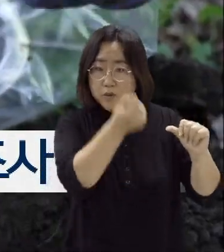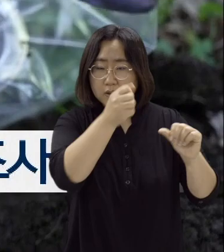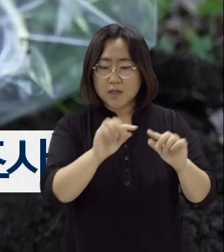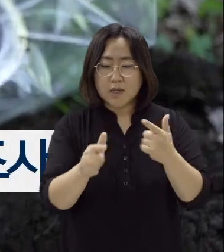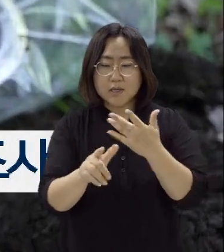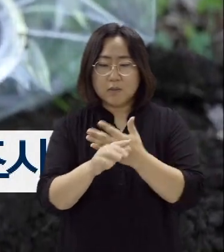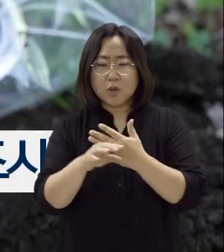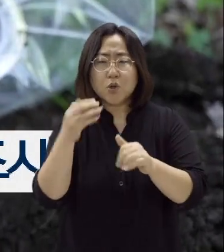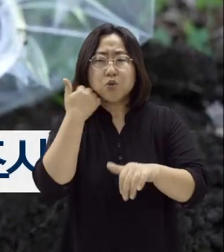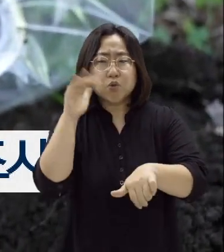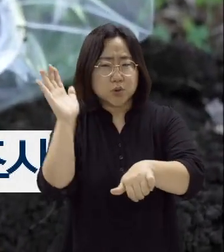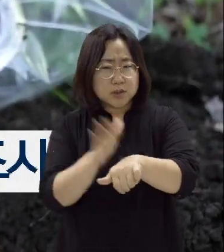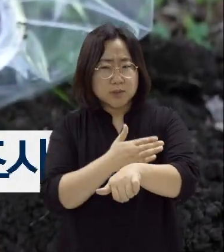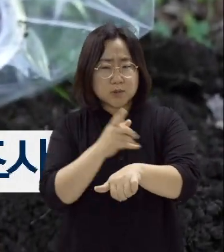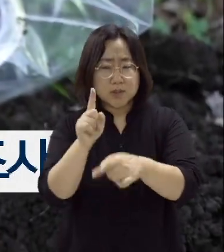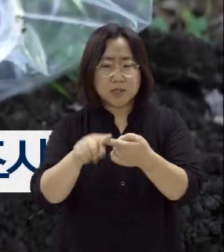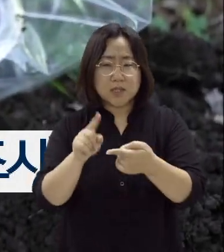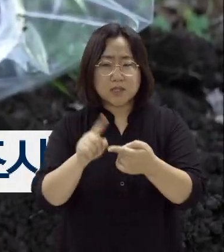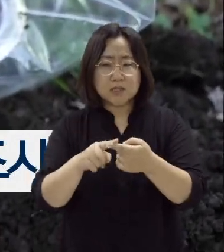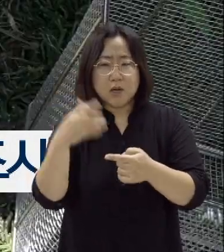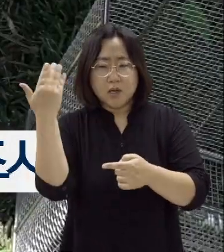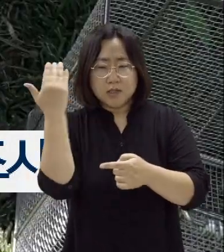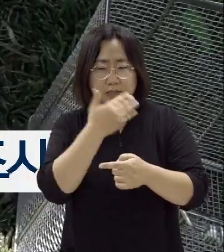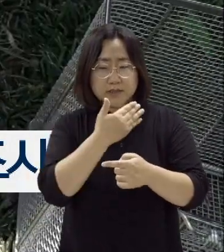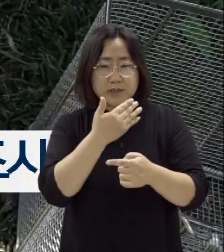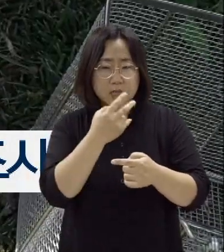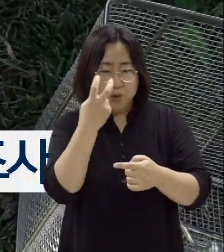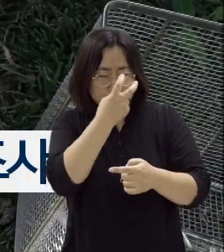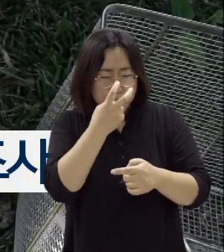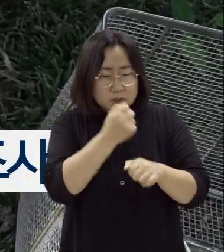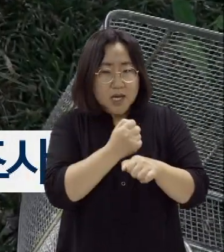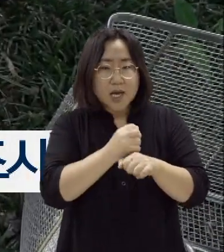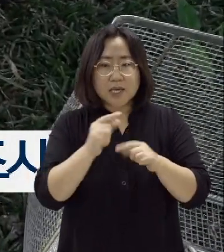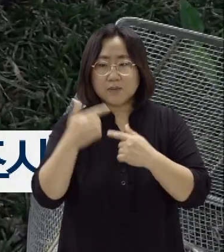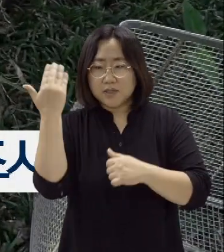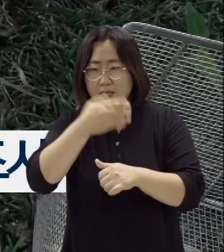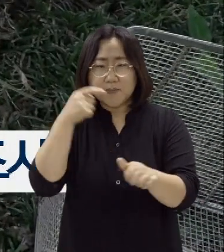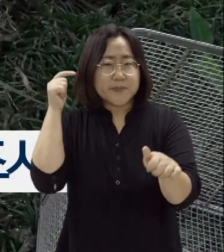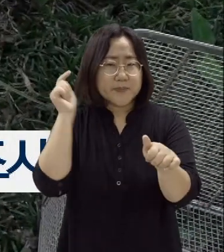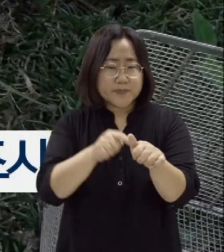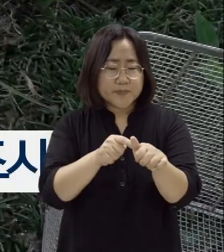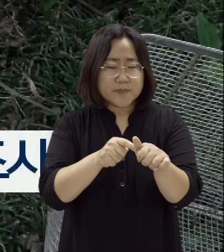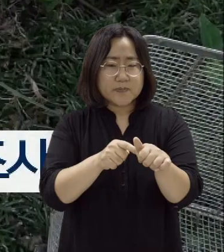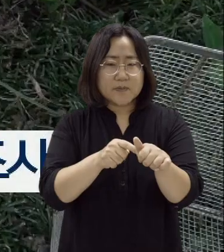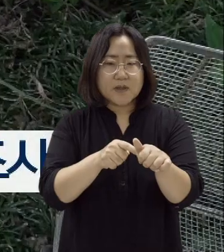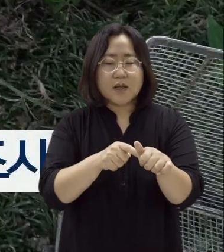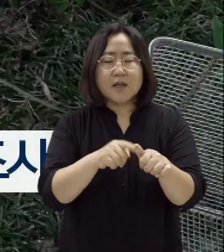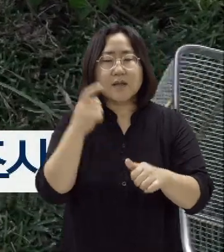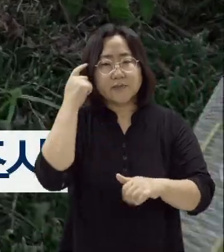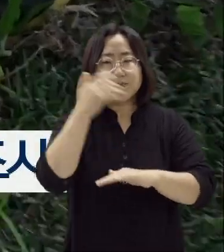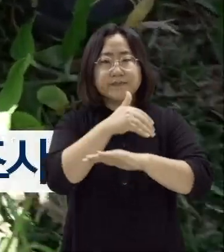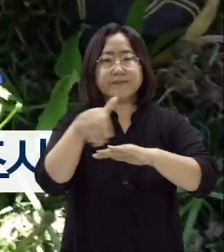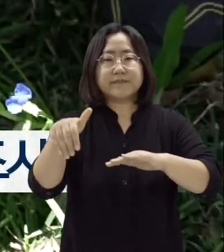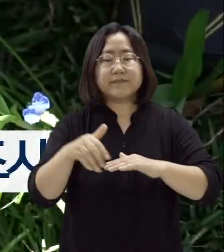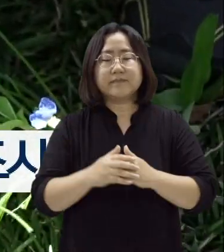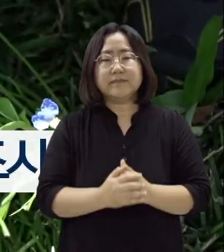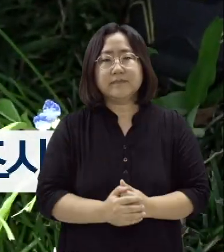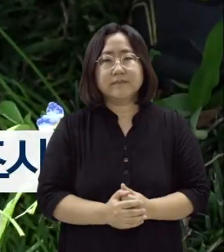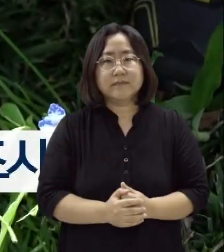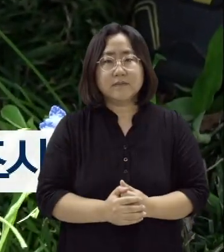소유자나 오염 원인자에게 추가정밀조사와 토양정화 등을 실시하도록 조치할 방침입니다.